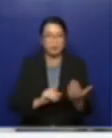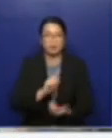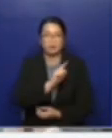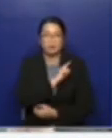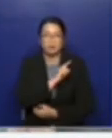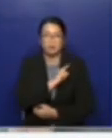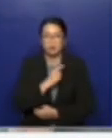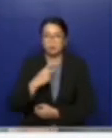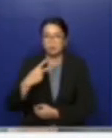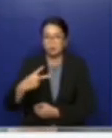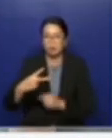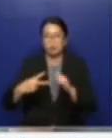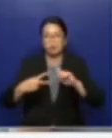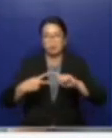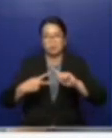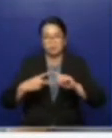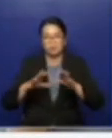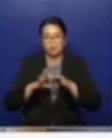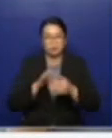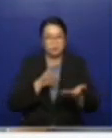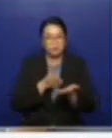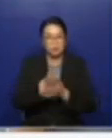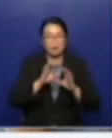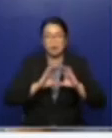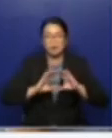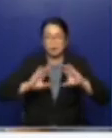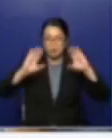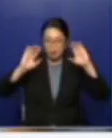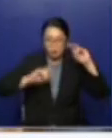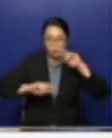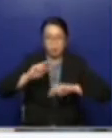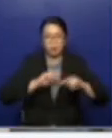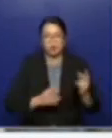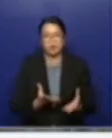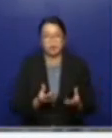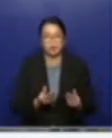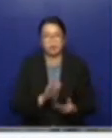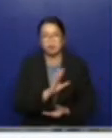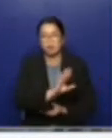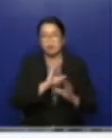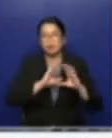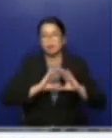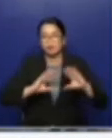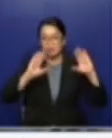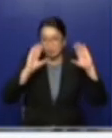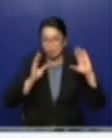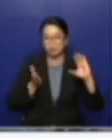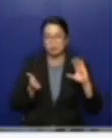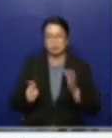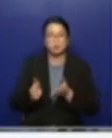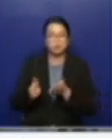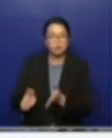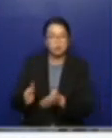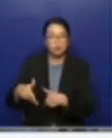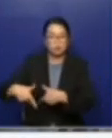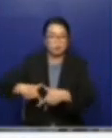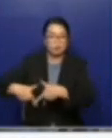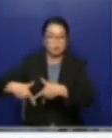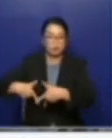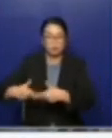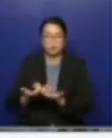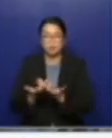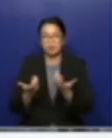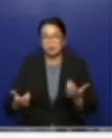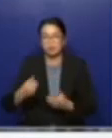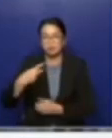หนึ่งคือส่วนราชการที่ครอบครองใช้สิทธิ์อยู่อีกส่วนหนึ่งของประชาชนแยกได้2ส่วน